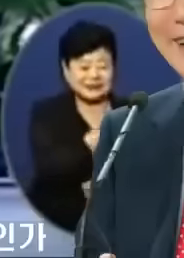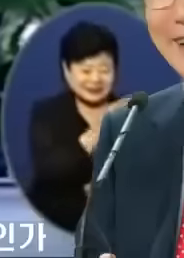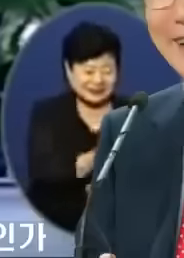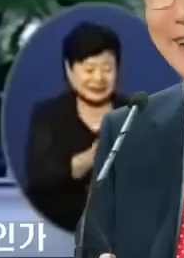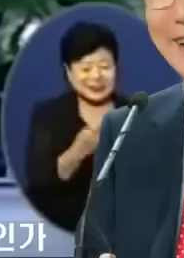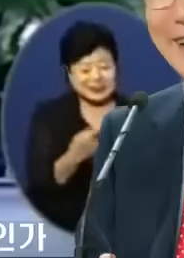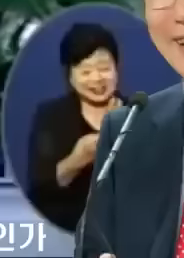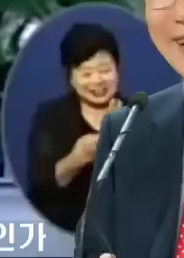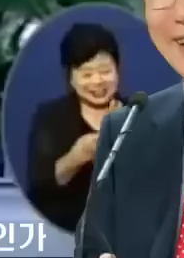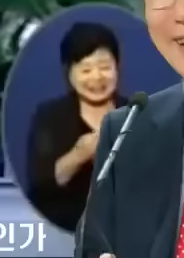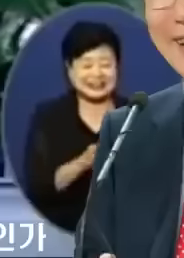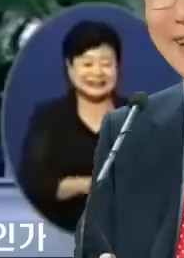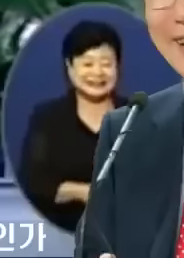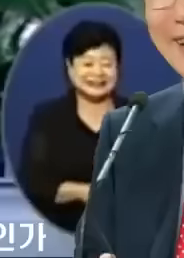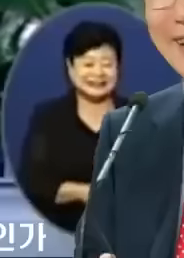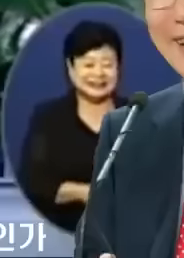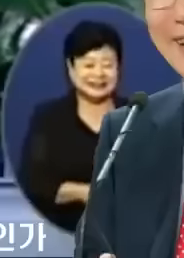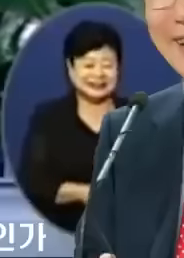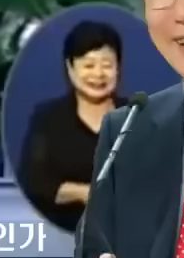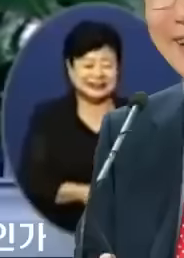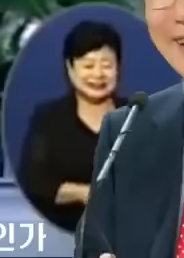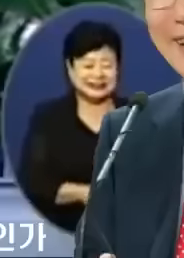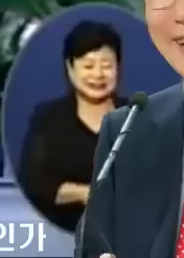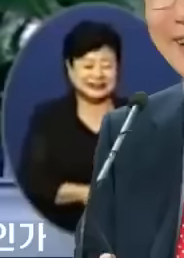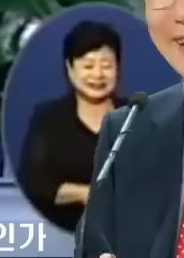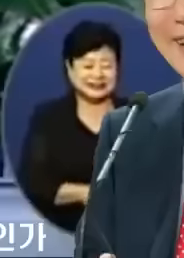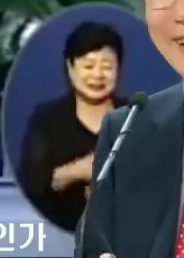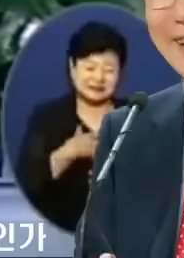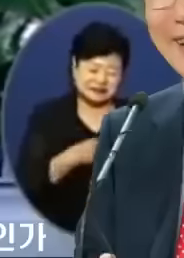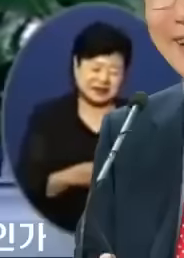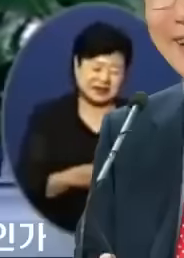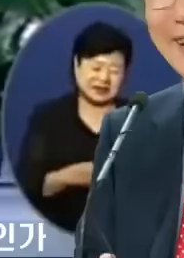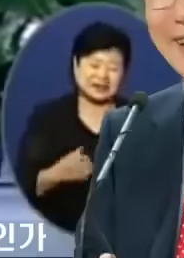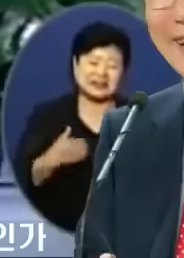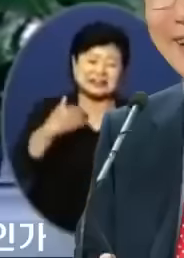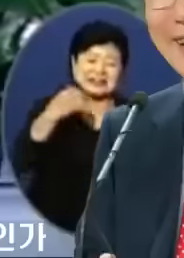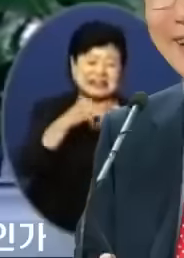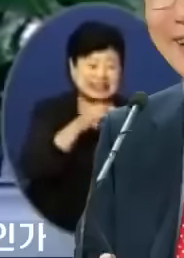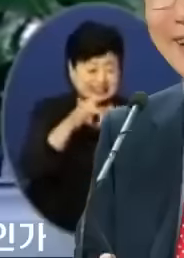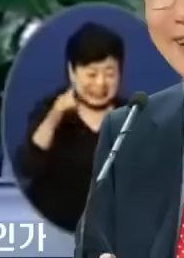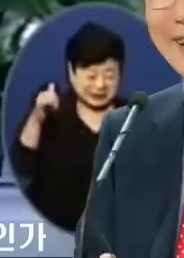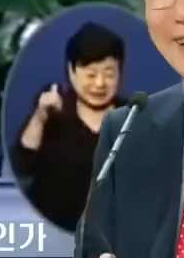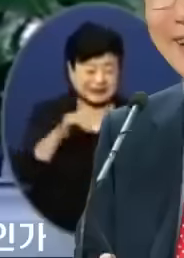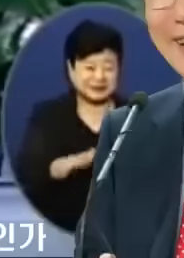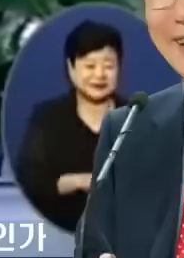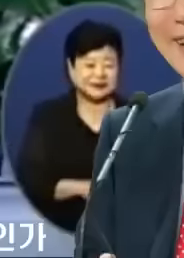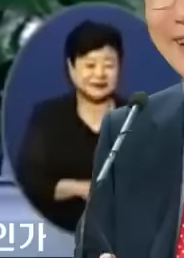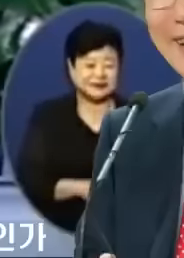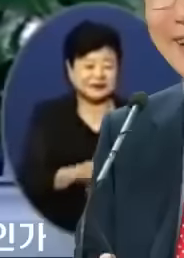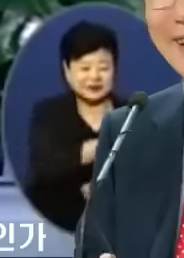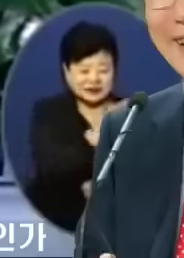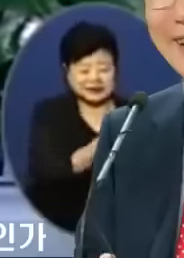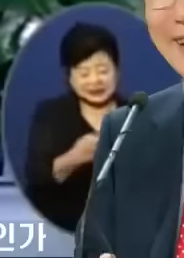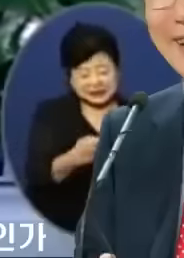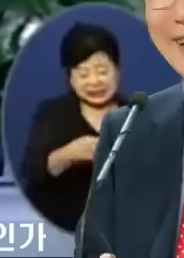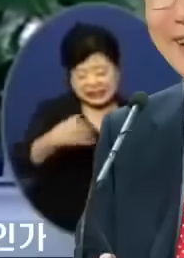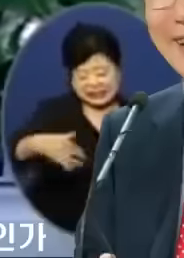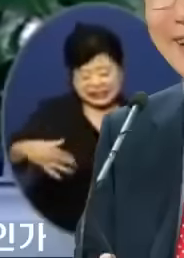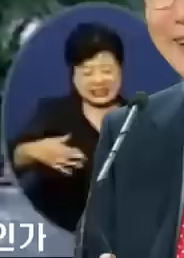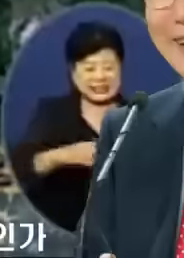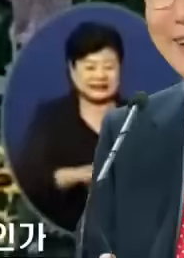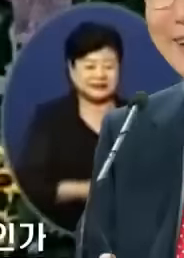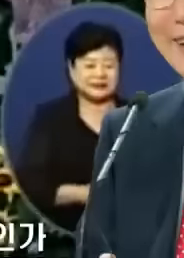능력이 나타나는 것입니다. 호강만 하고 자라난 사람은 능력이 나타나지